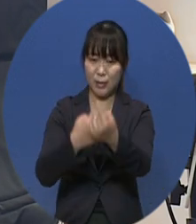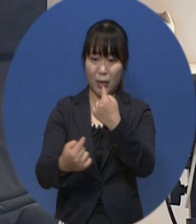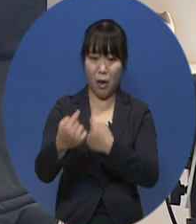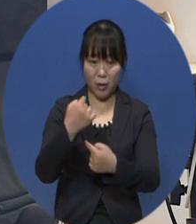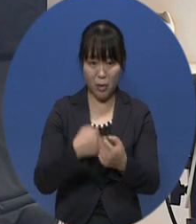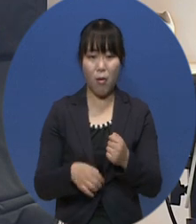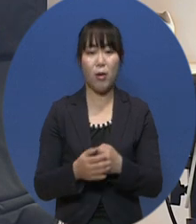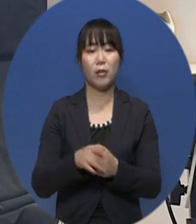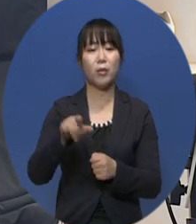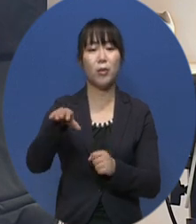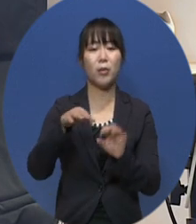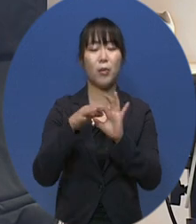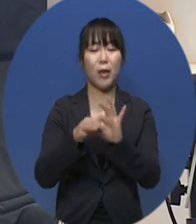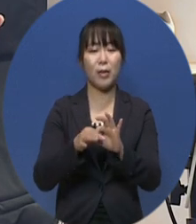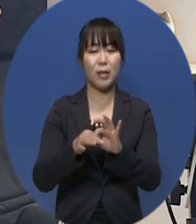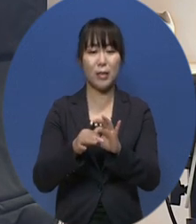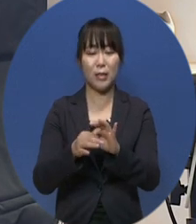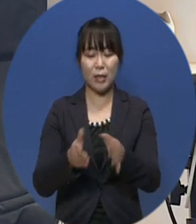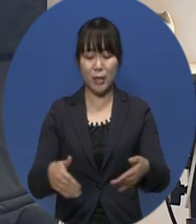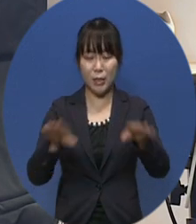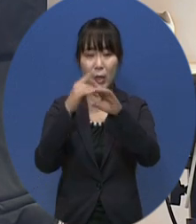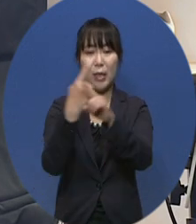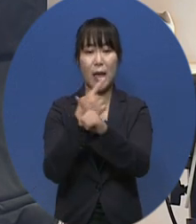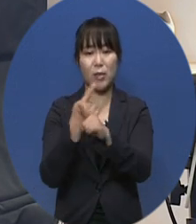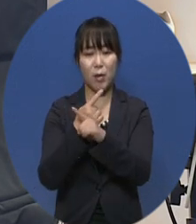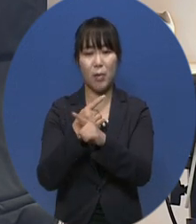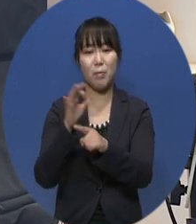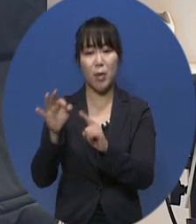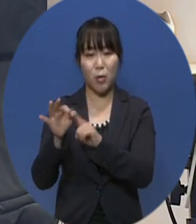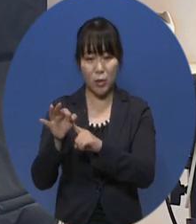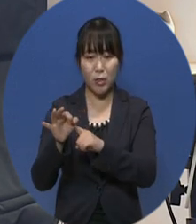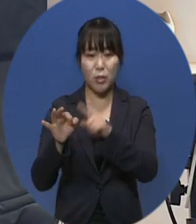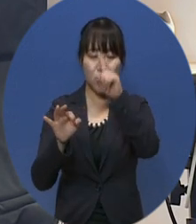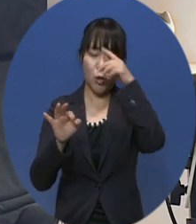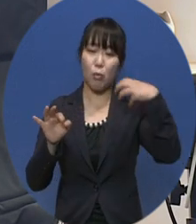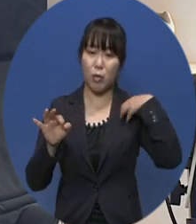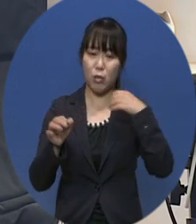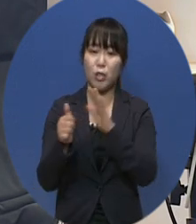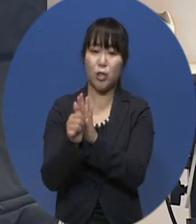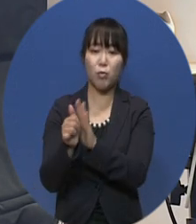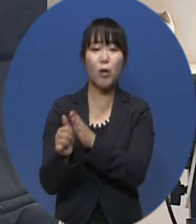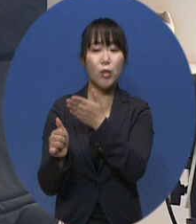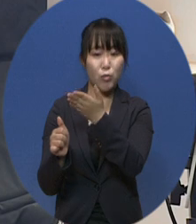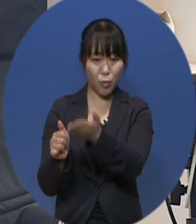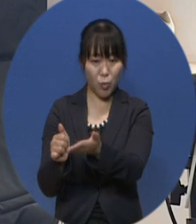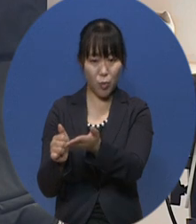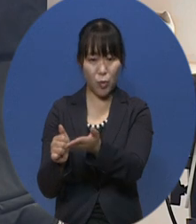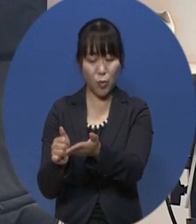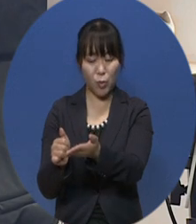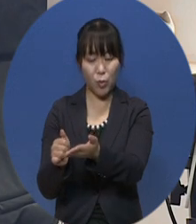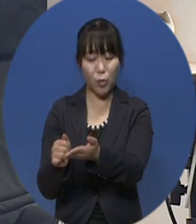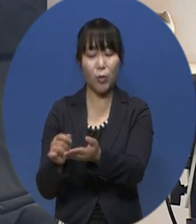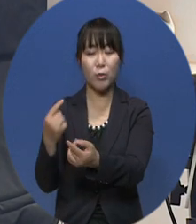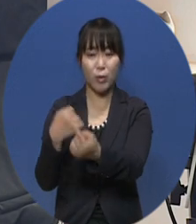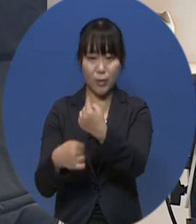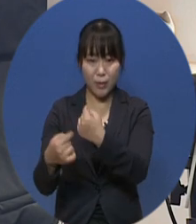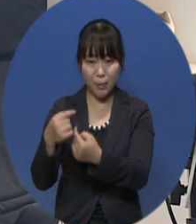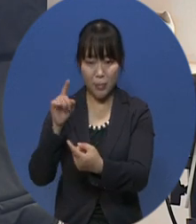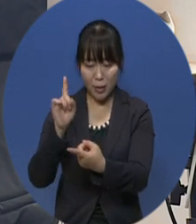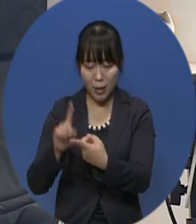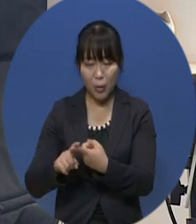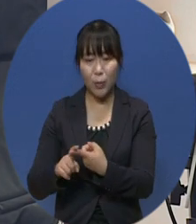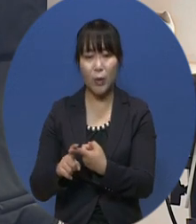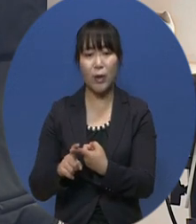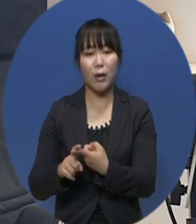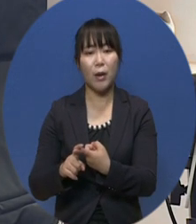받아서 네. 거기에 이제 시설 개선 비용을 저희가 이제 정부에서 좀 지원을 해주고 네. 그래서 그 신청을 받으면